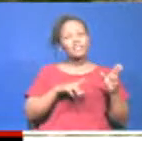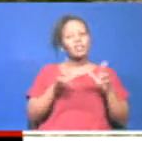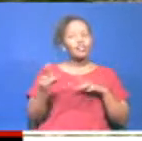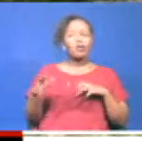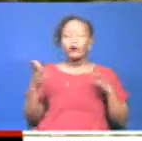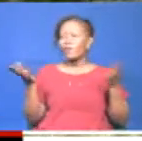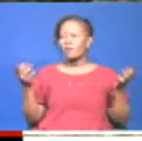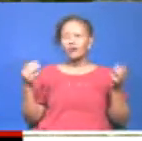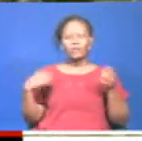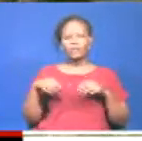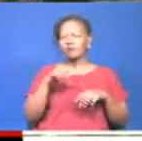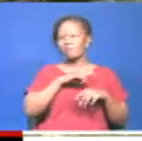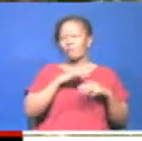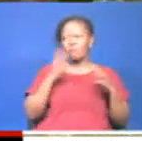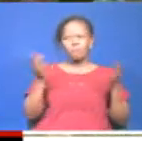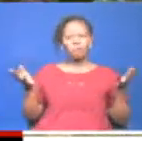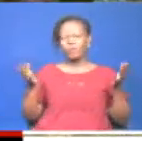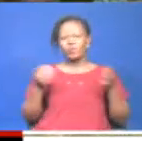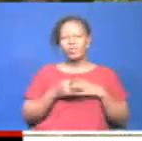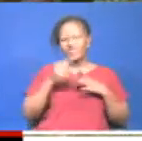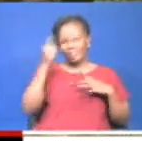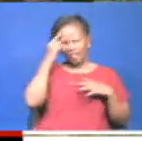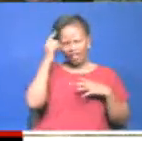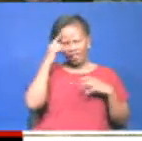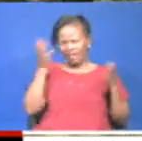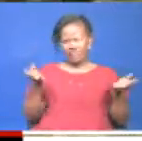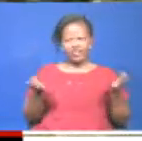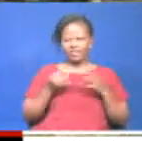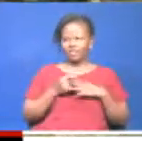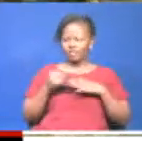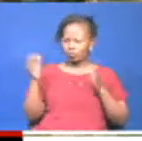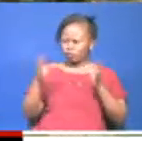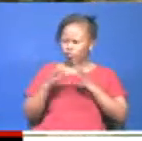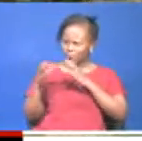atuchaona kama hao nini majirani zetu